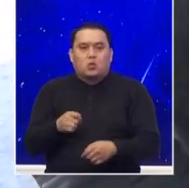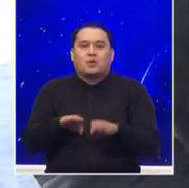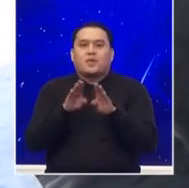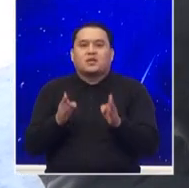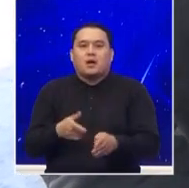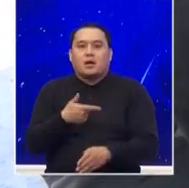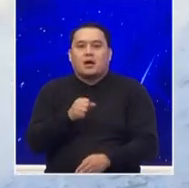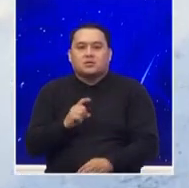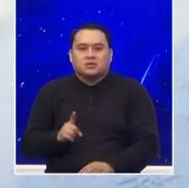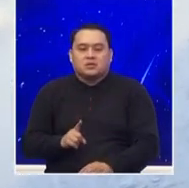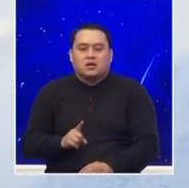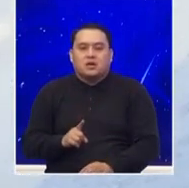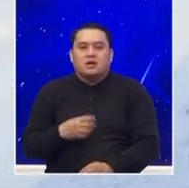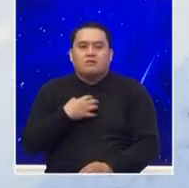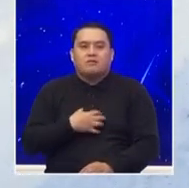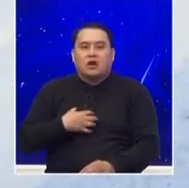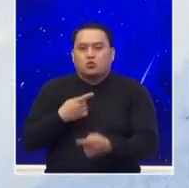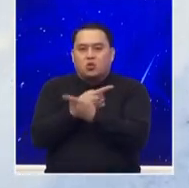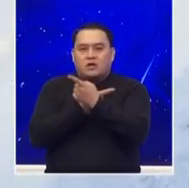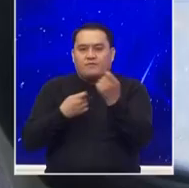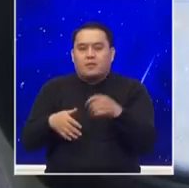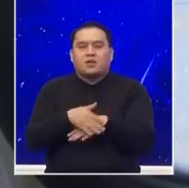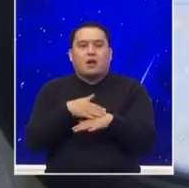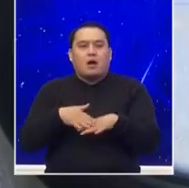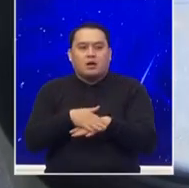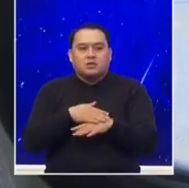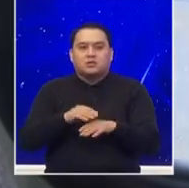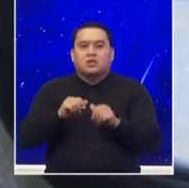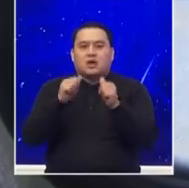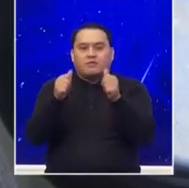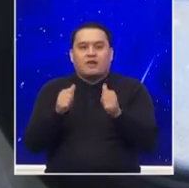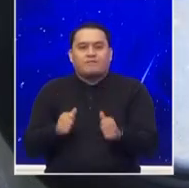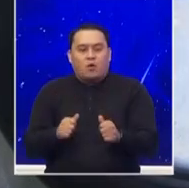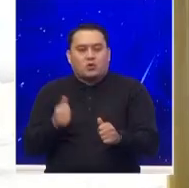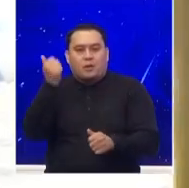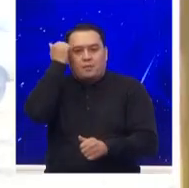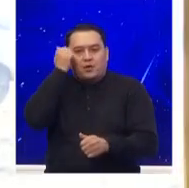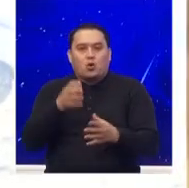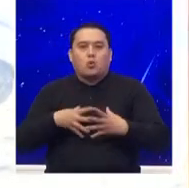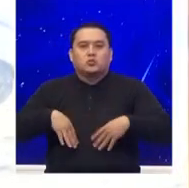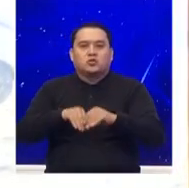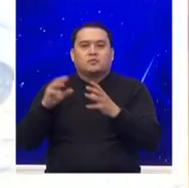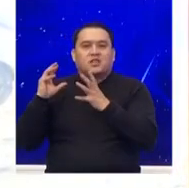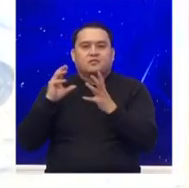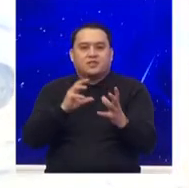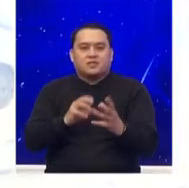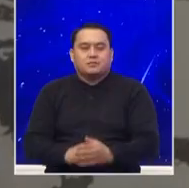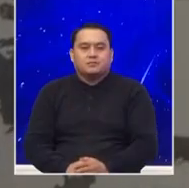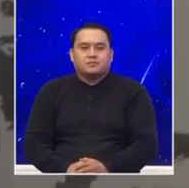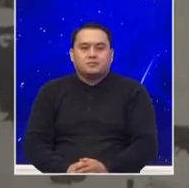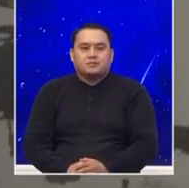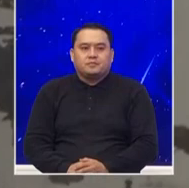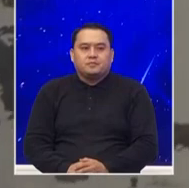на самих газовых баллонах. Важной частью информирования населения стало размещение предупреждающих памяток в общественном транспорте.